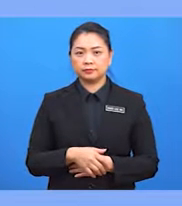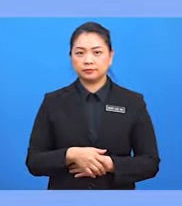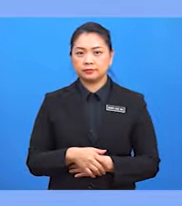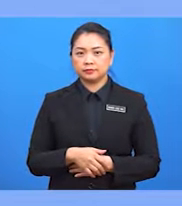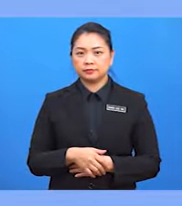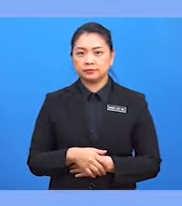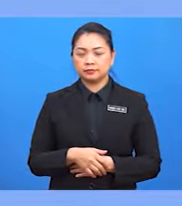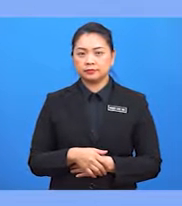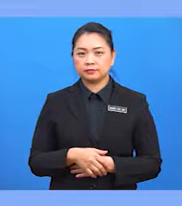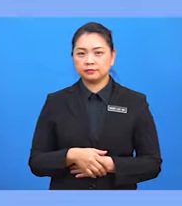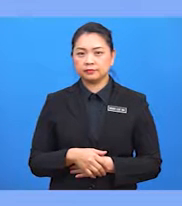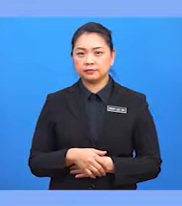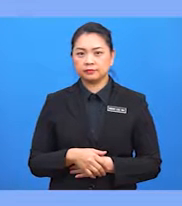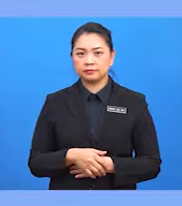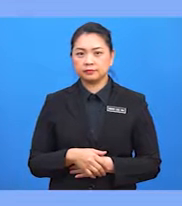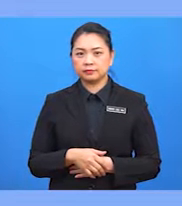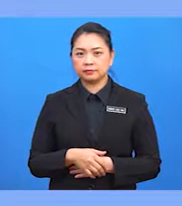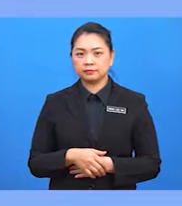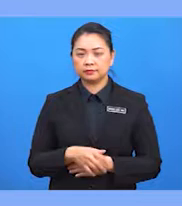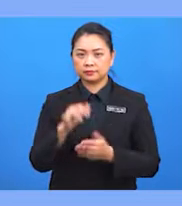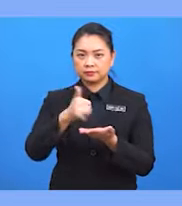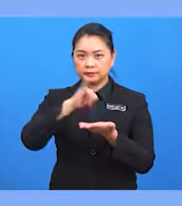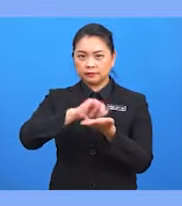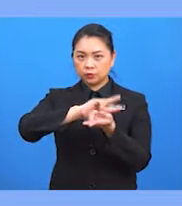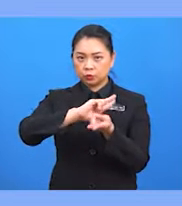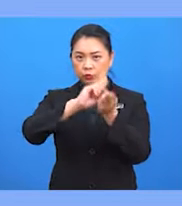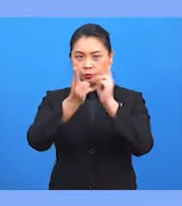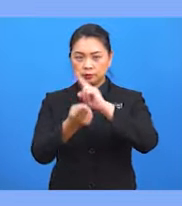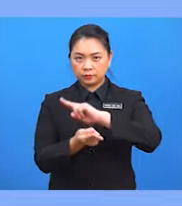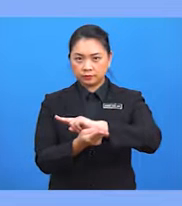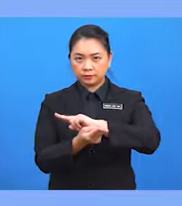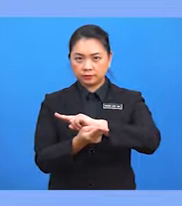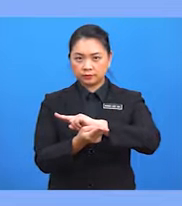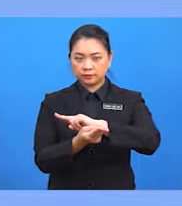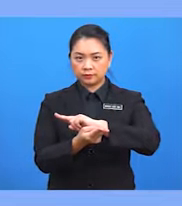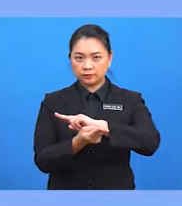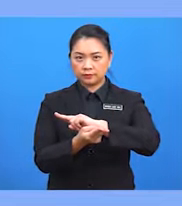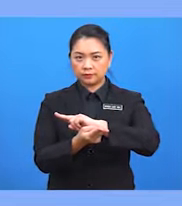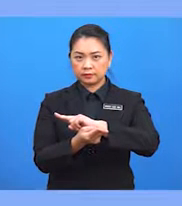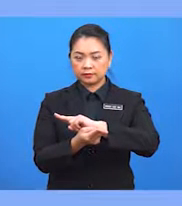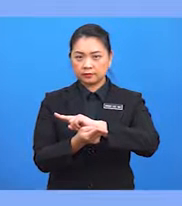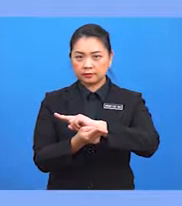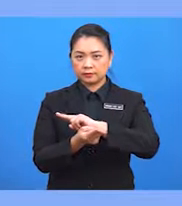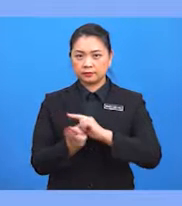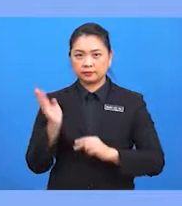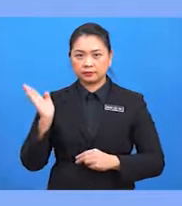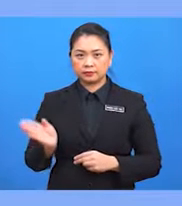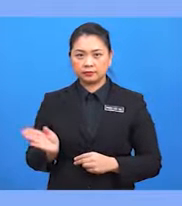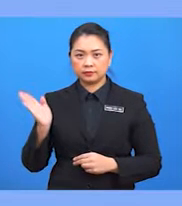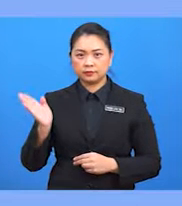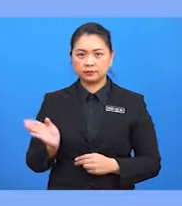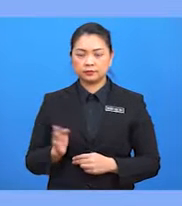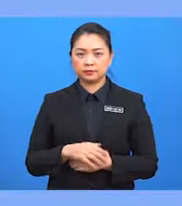Kemudian, ubah suai bujur tersebut menjadi isi nanas dengan kaedah tekan Ctrl T